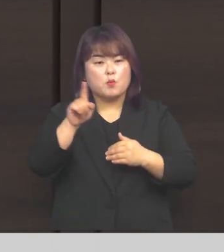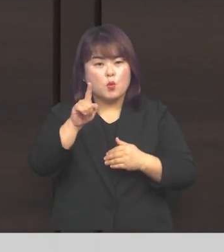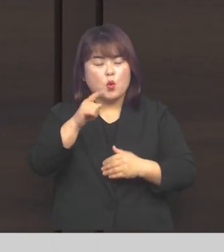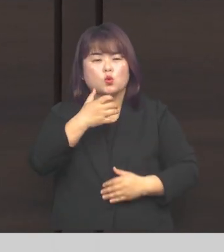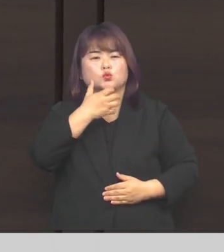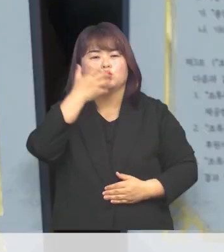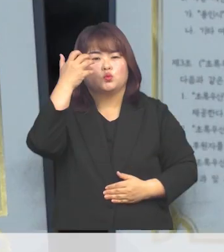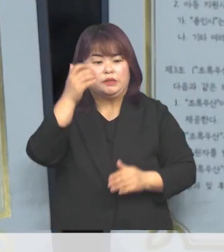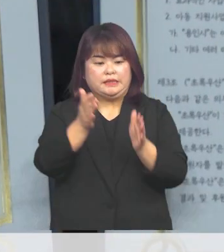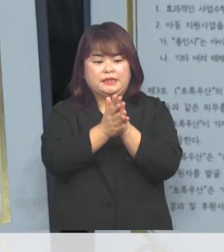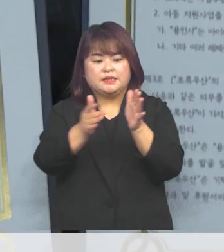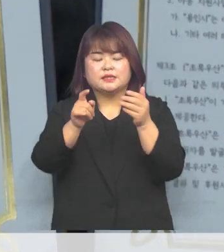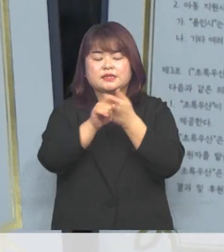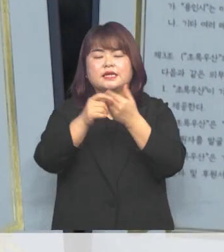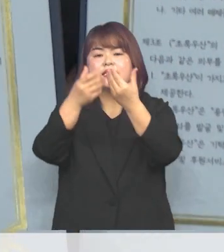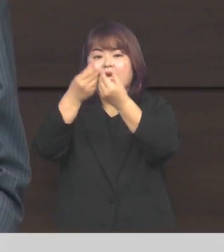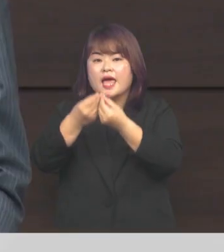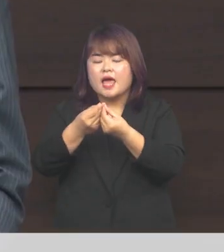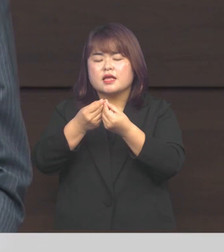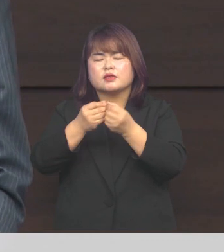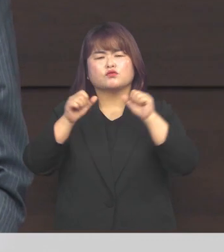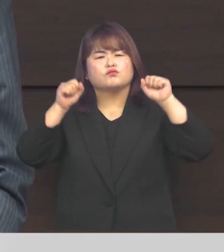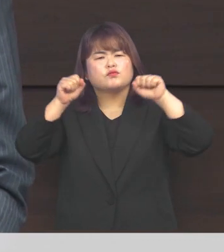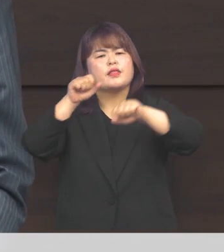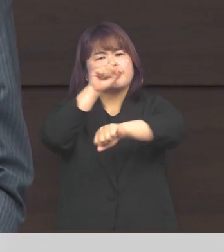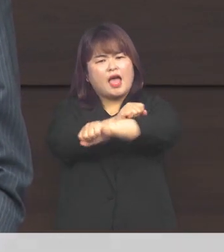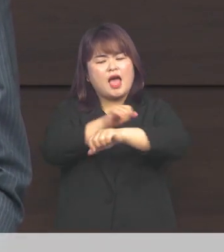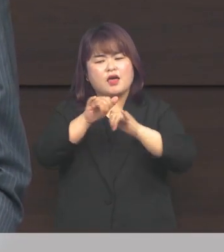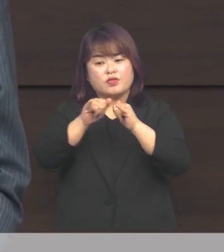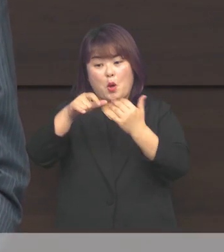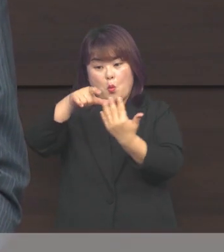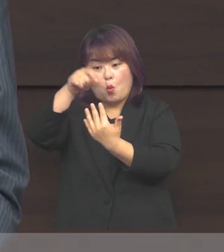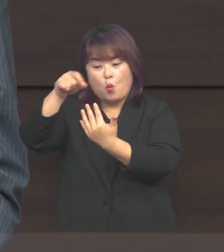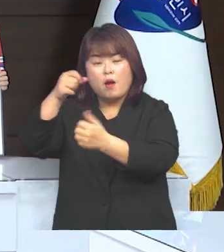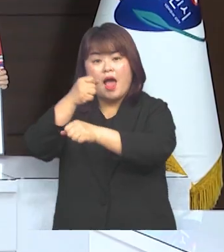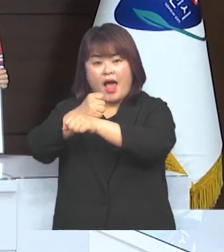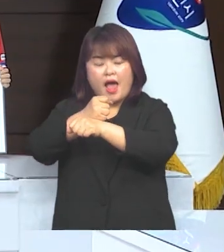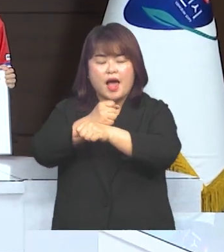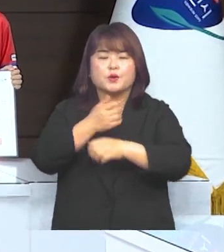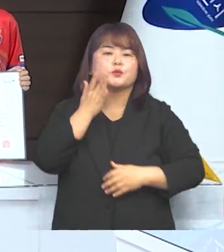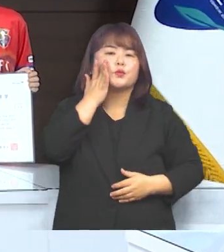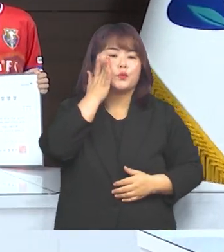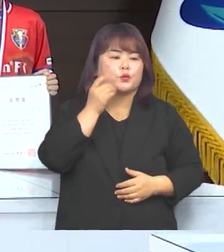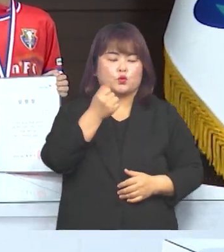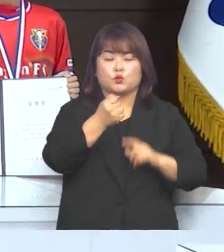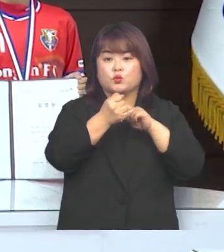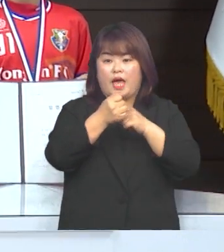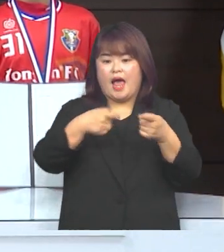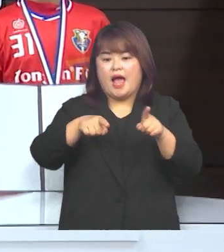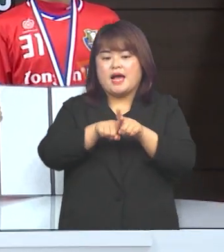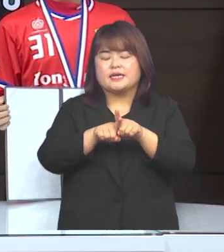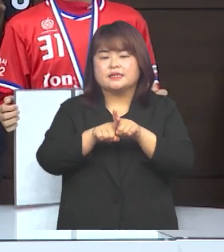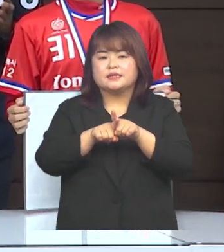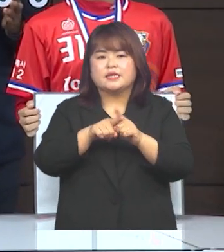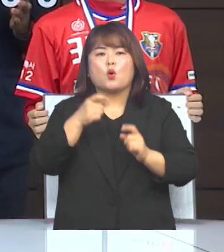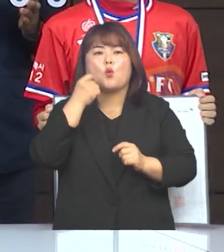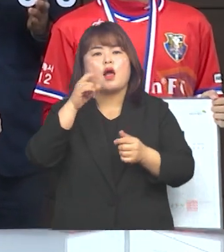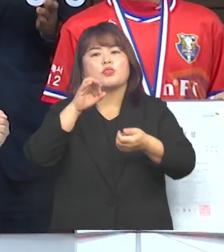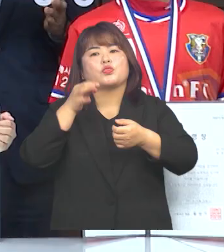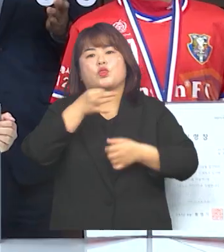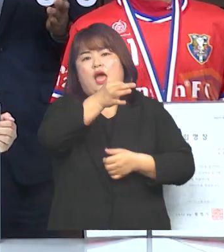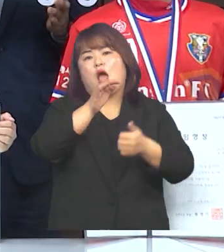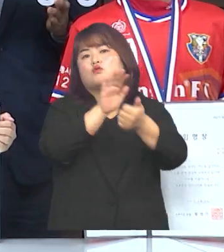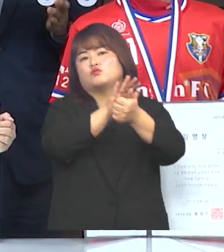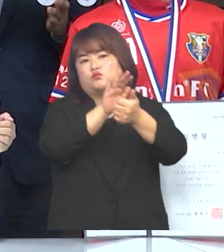통해 용인시 드림스타트에서는 사례관리 아동 중 예체능에 재능 있는 아동을 찾고 초록우산 어린이재단은 매월 정기